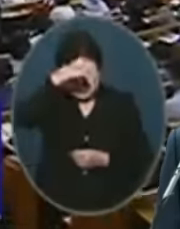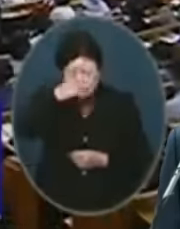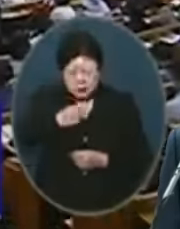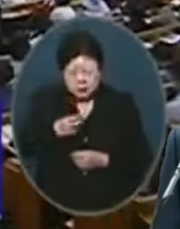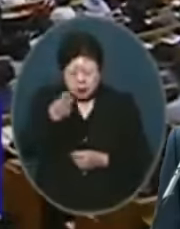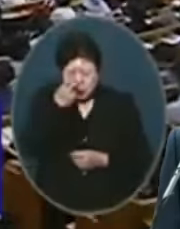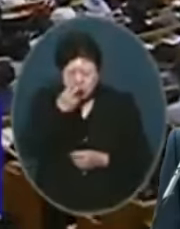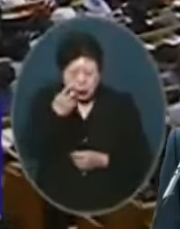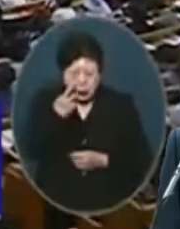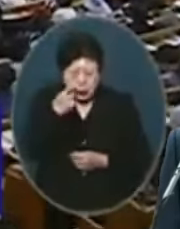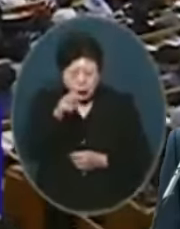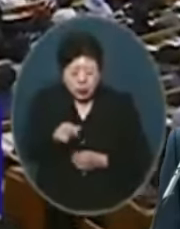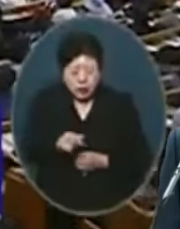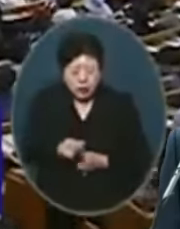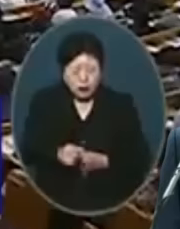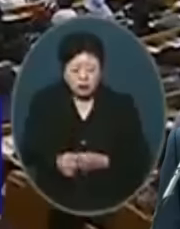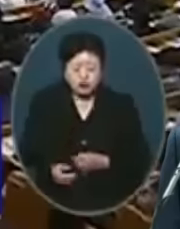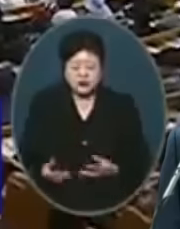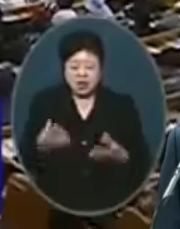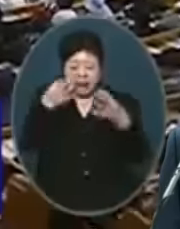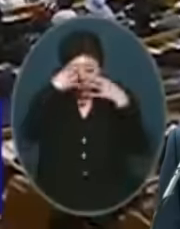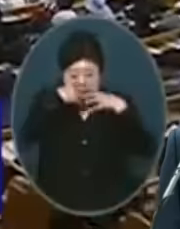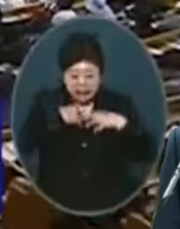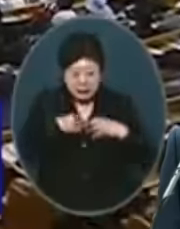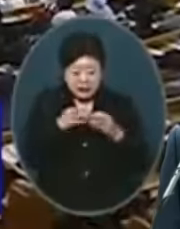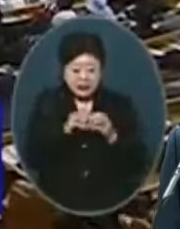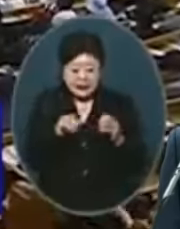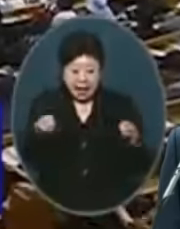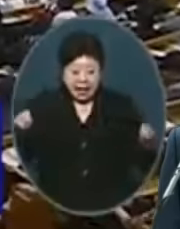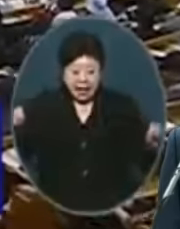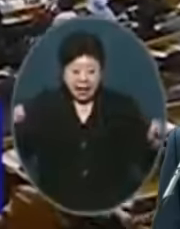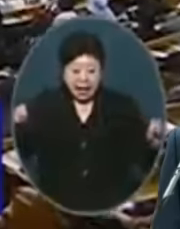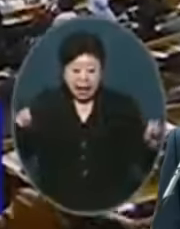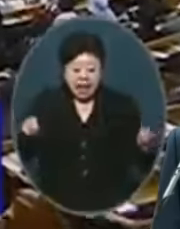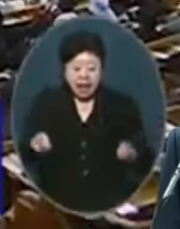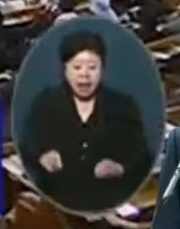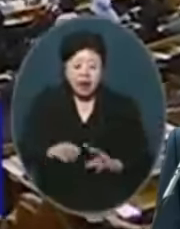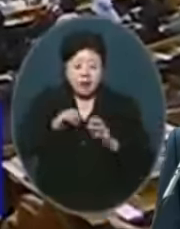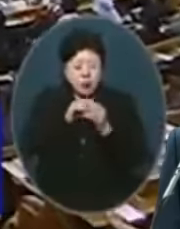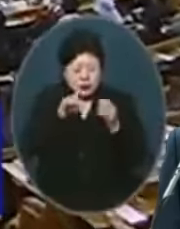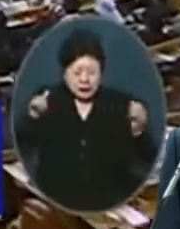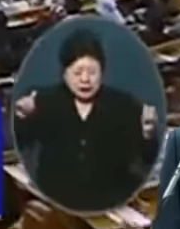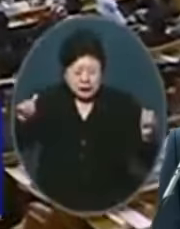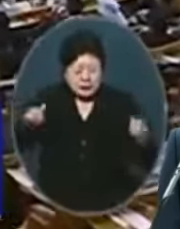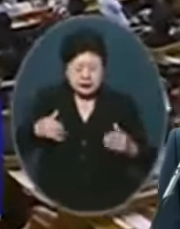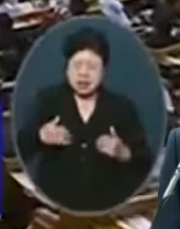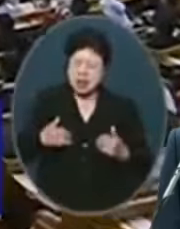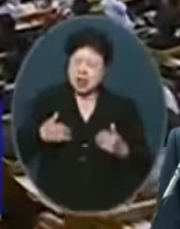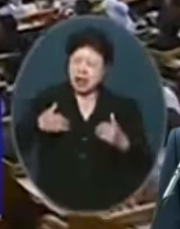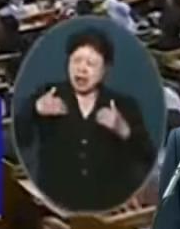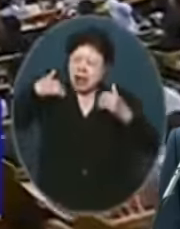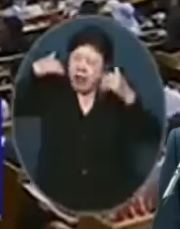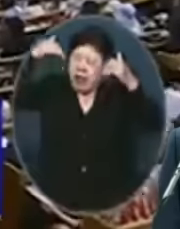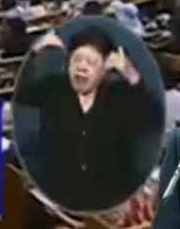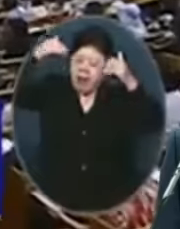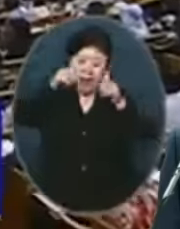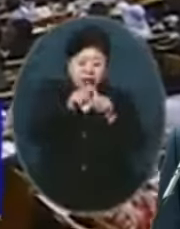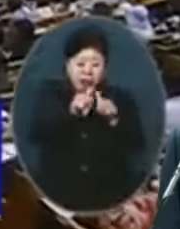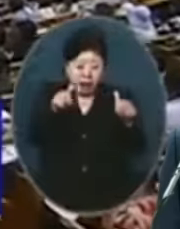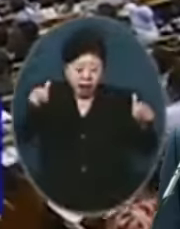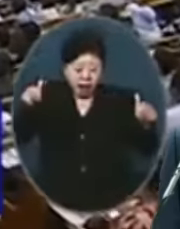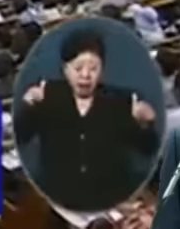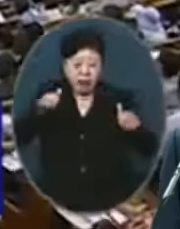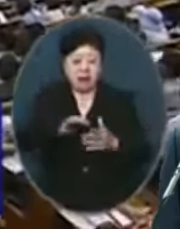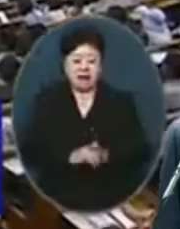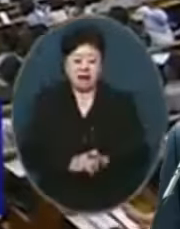정탐한 땅은 그 주민을 삼키는 땅이요 거기서 본 모든 백성은 신장이 장대한